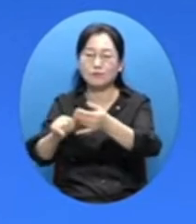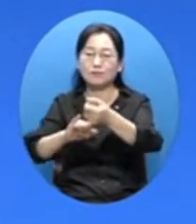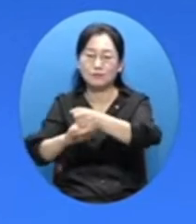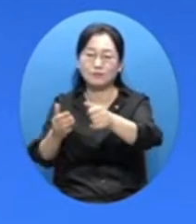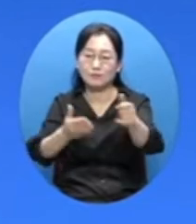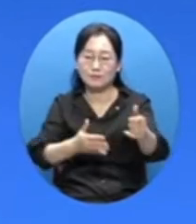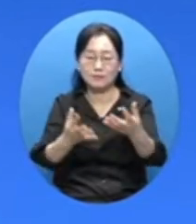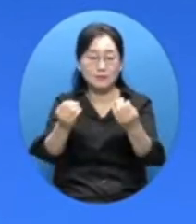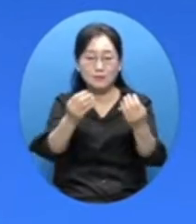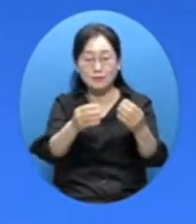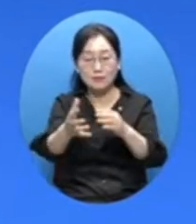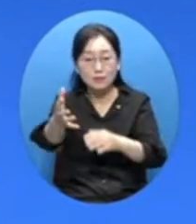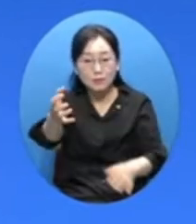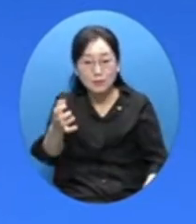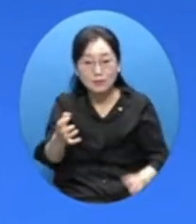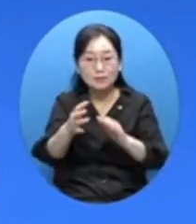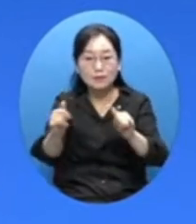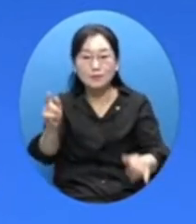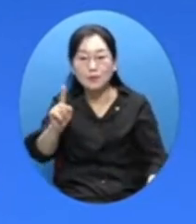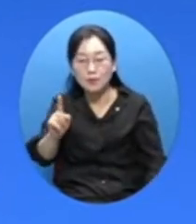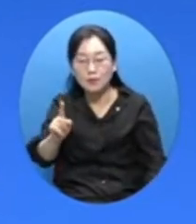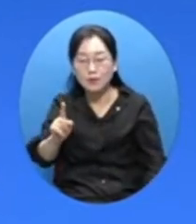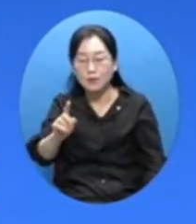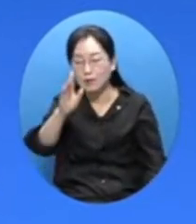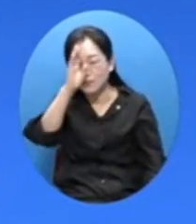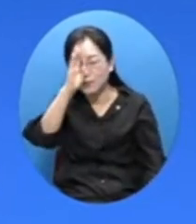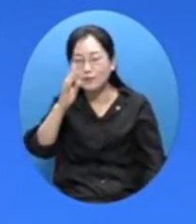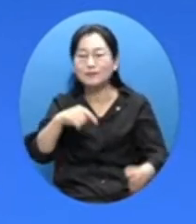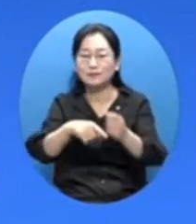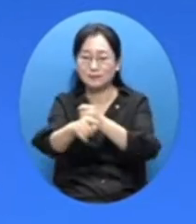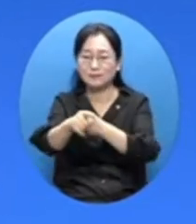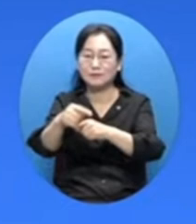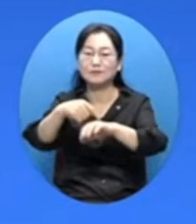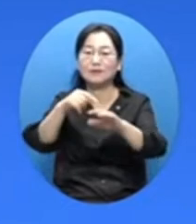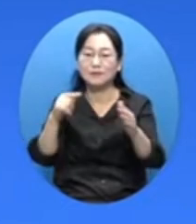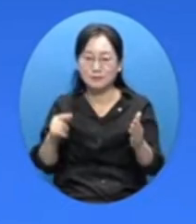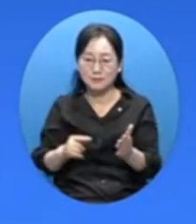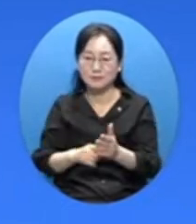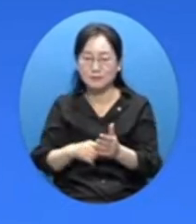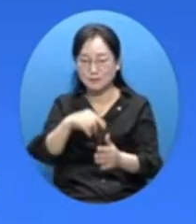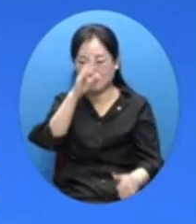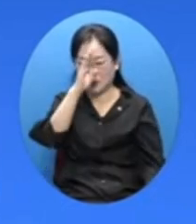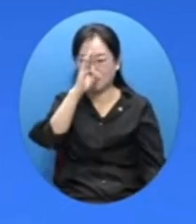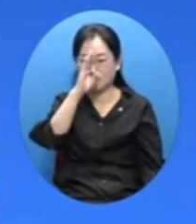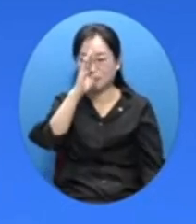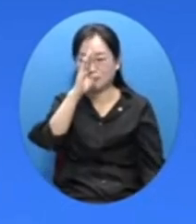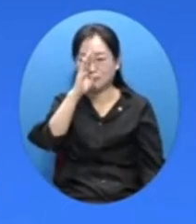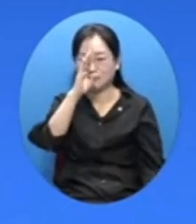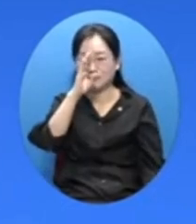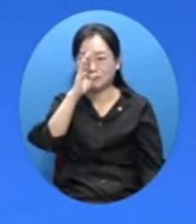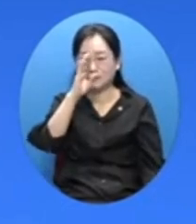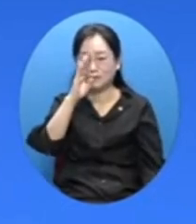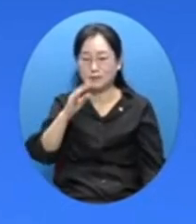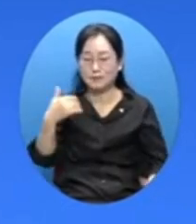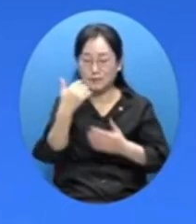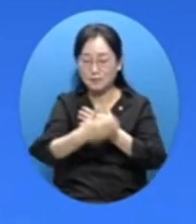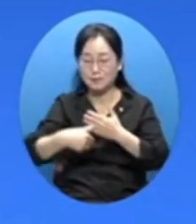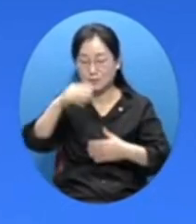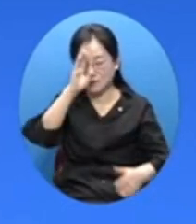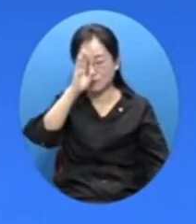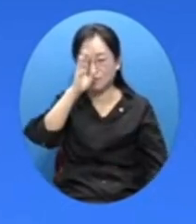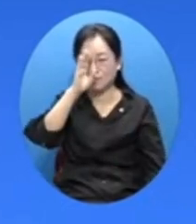손 마른 사람이라고 하는 것은 우리 주변에 있는 병든 사람을 말합니다. 마음에 병이 들어서 육신에 병이